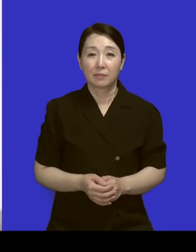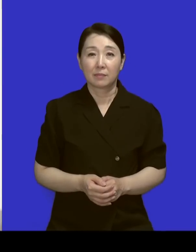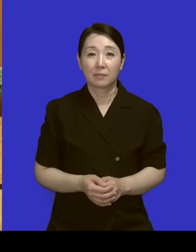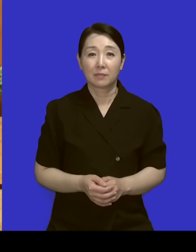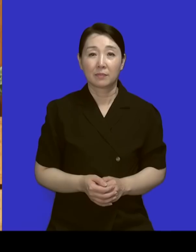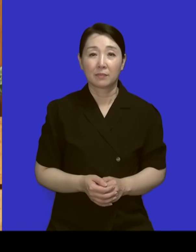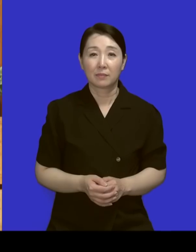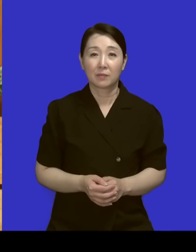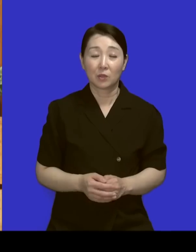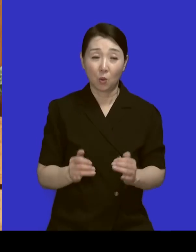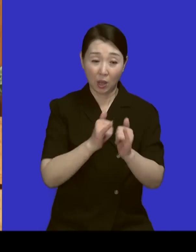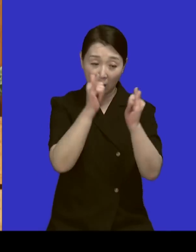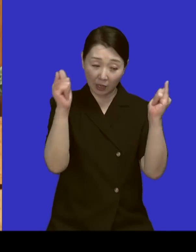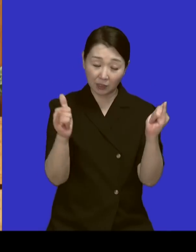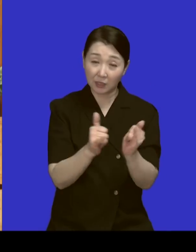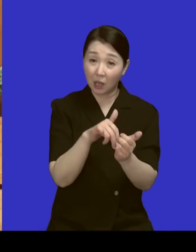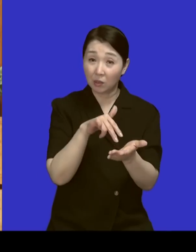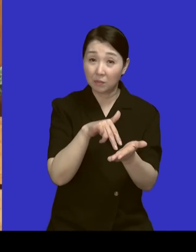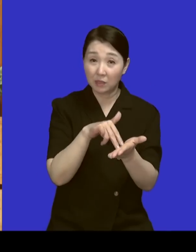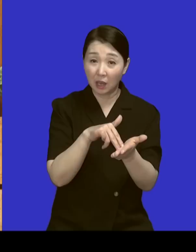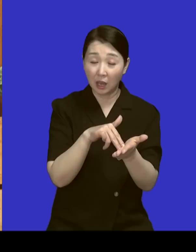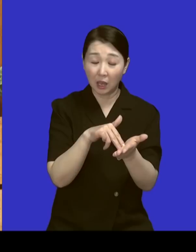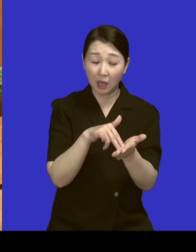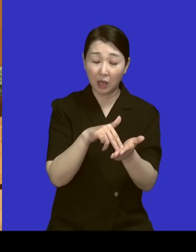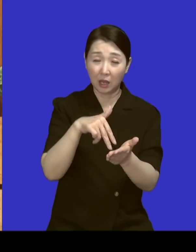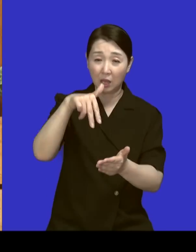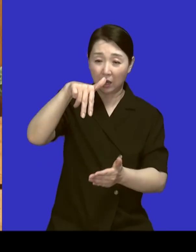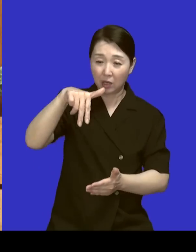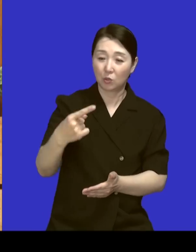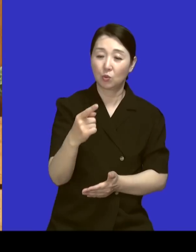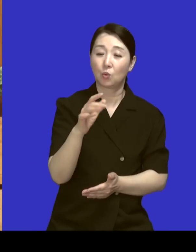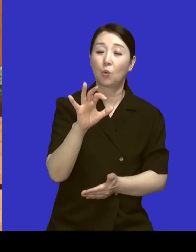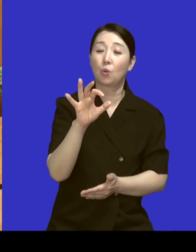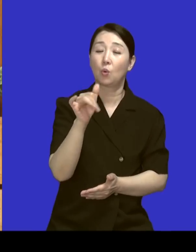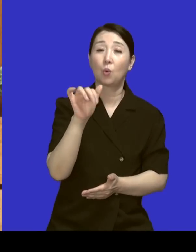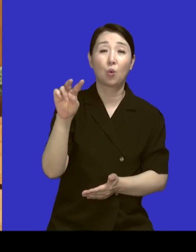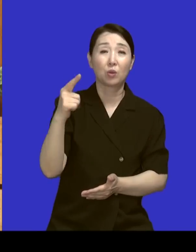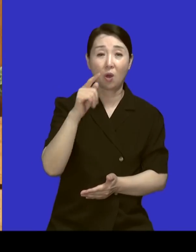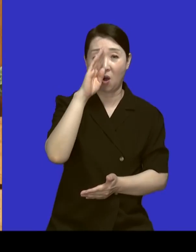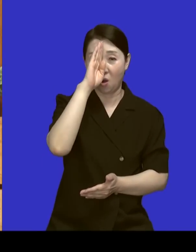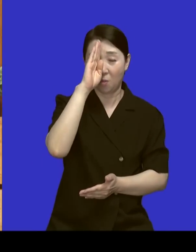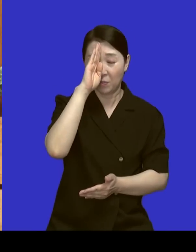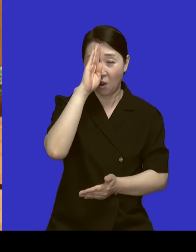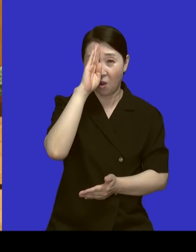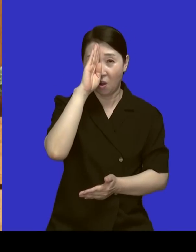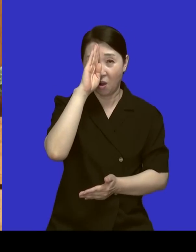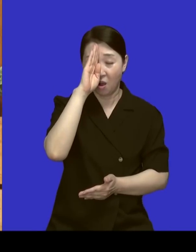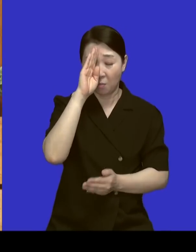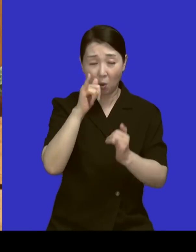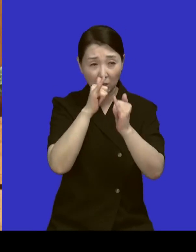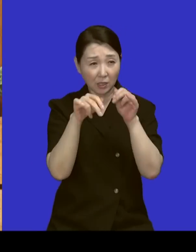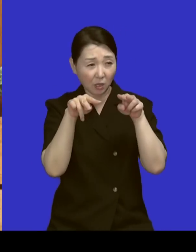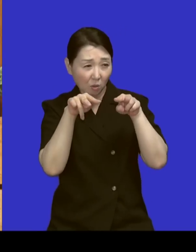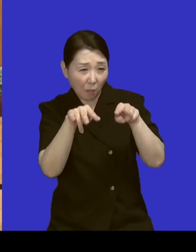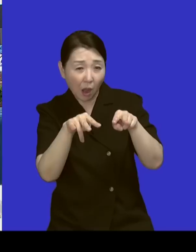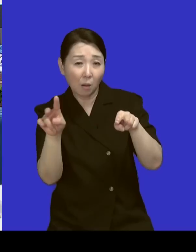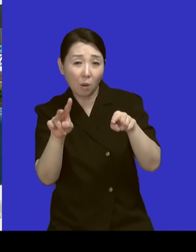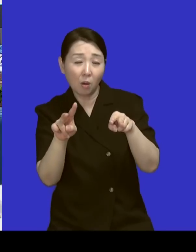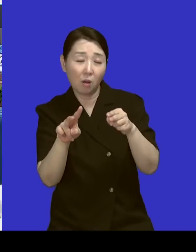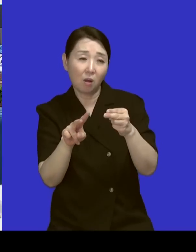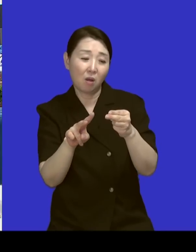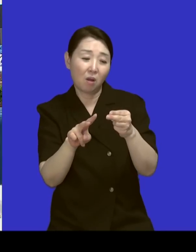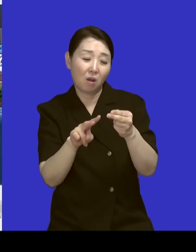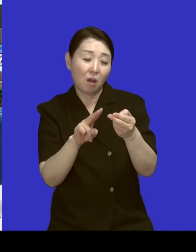근데 사실 사회적으로 이런 그 조현병 환자를 이제 어떻게 보면 좀 잠재적 범죄자로 보는 시선들이 없지 않아 있어요. 왜냐하면 우리가 네네.